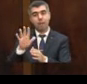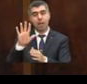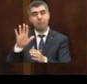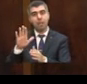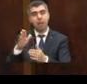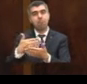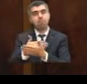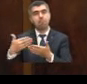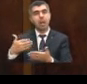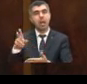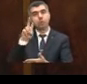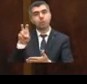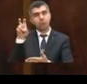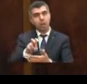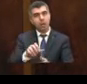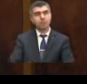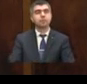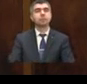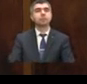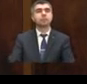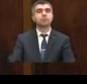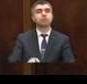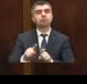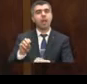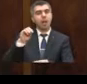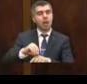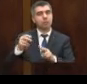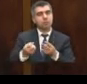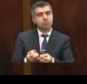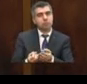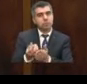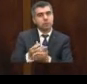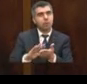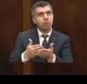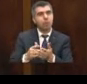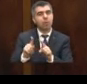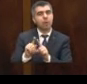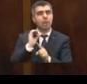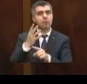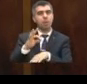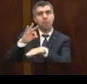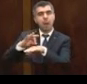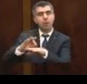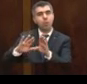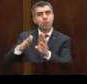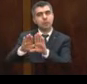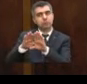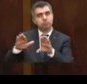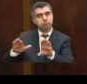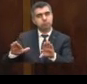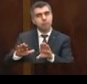دولار. إعادة الحياة للدورة الاقتصادية الوطنية بعد استقرار الوضعية الصحية بإرساء